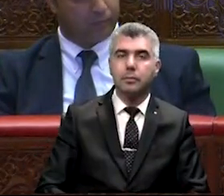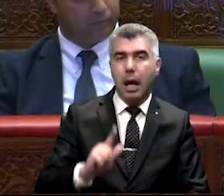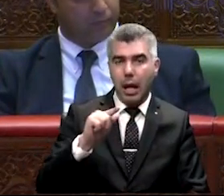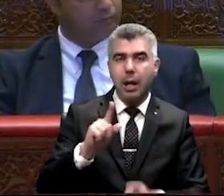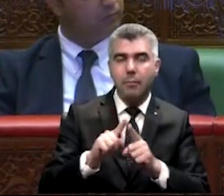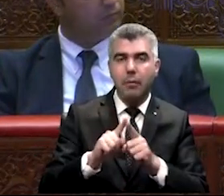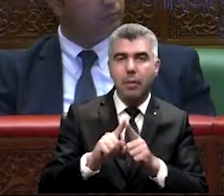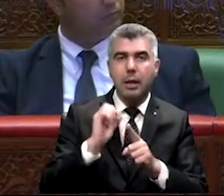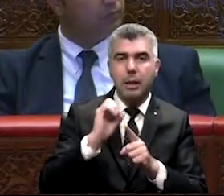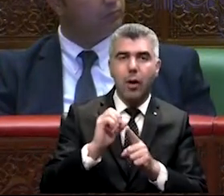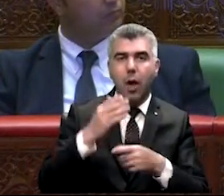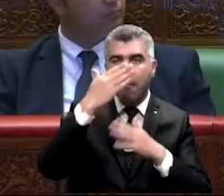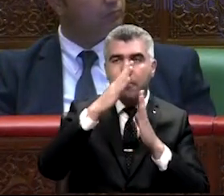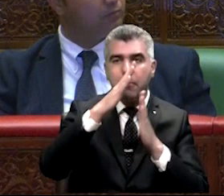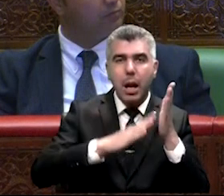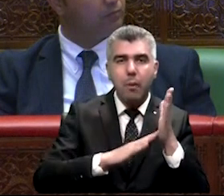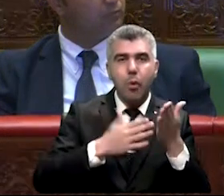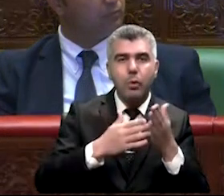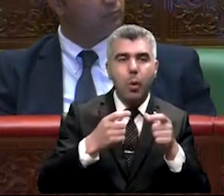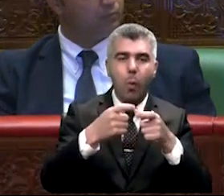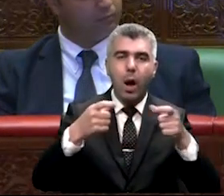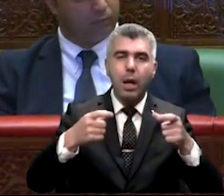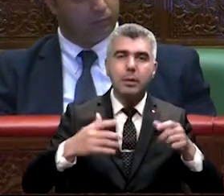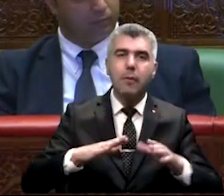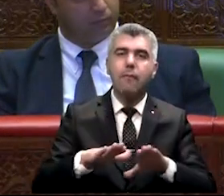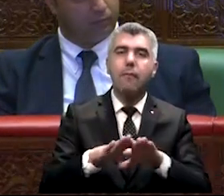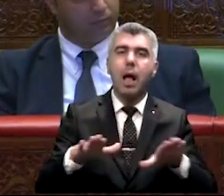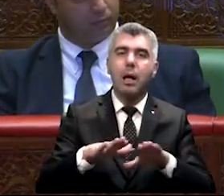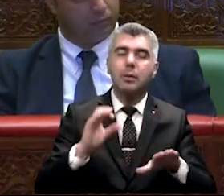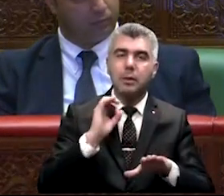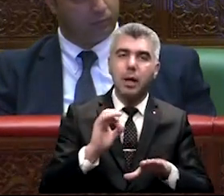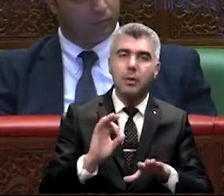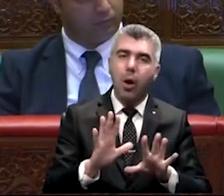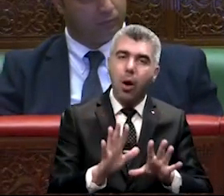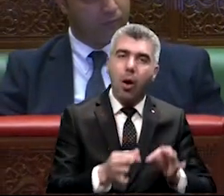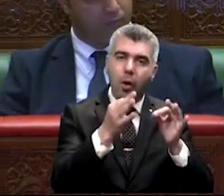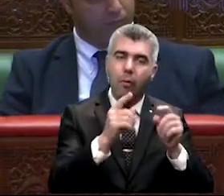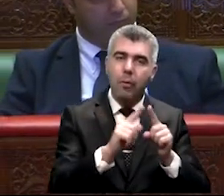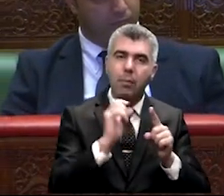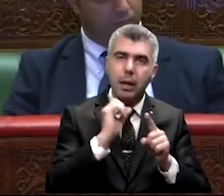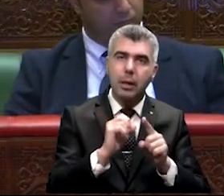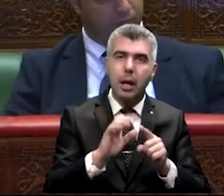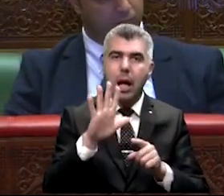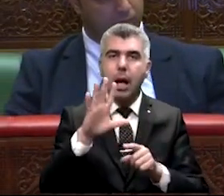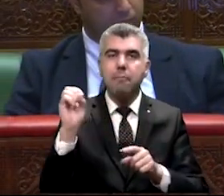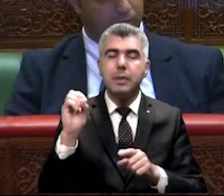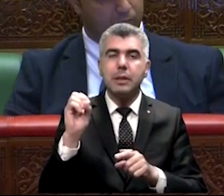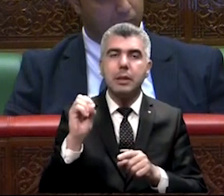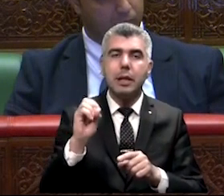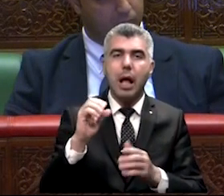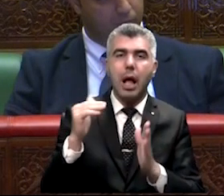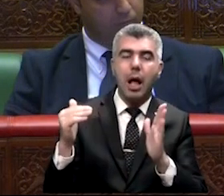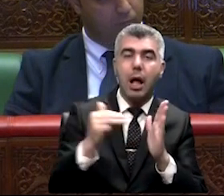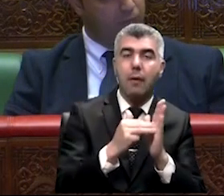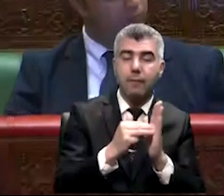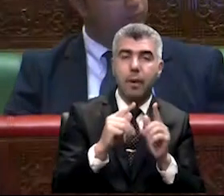العقاريه بالمغرب بتنوع واسع في الارض ومن ابرزها العقارات الوقفيه اللي كتوفر على 50 الف عقار واكثر من